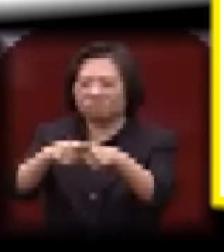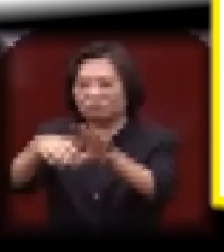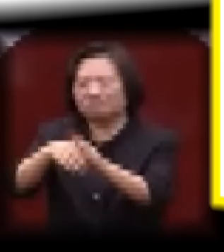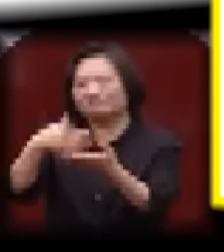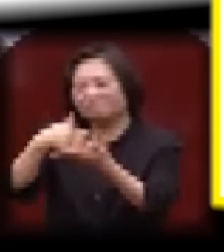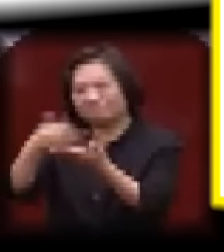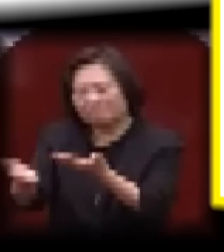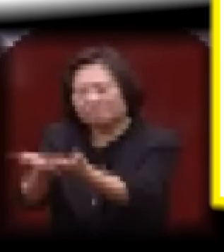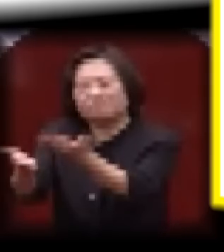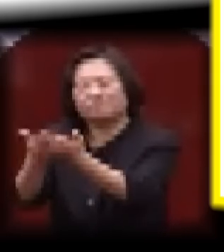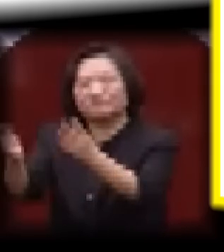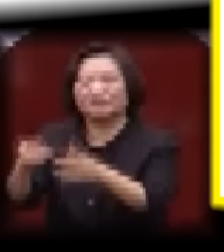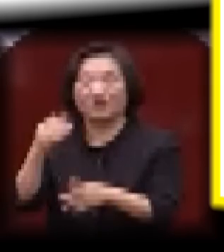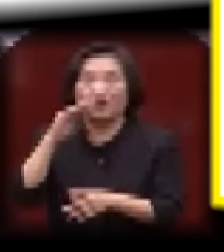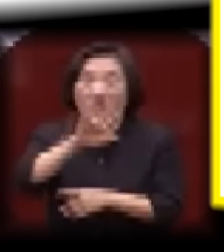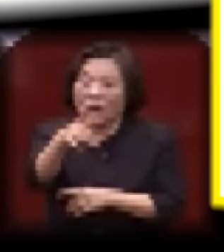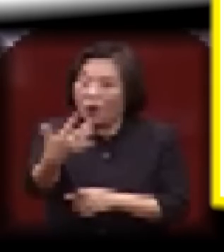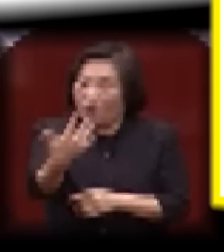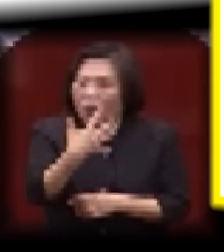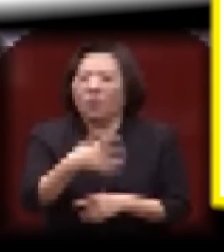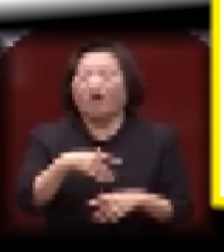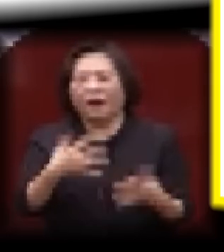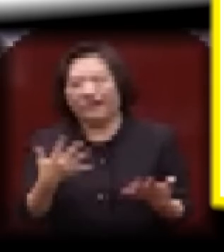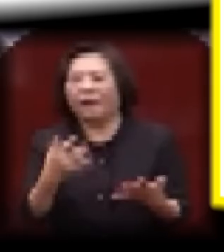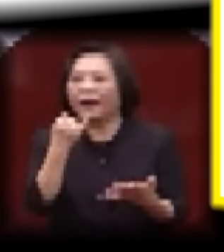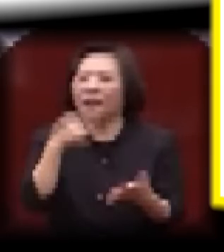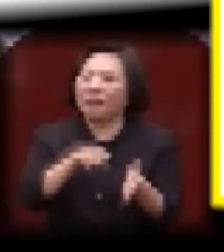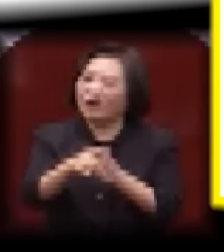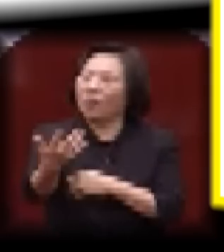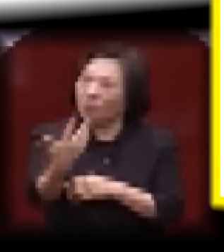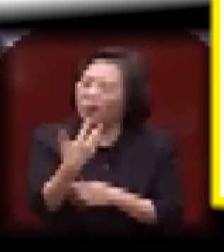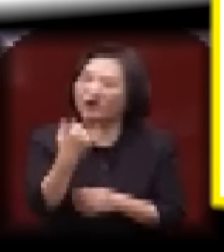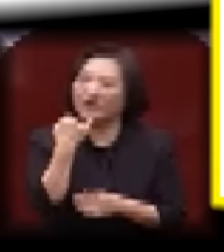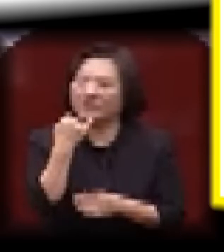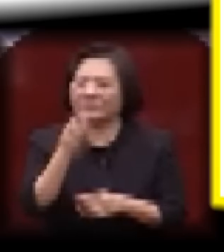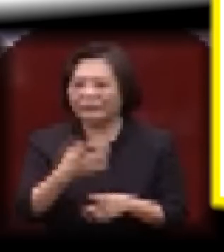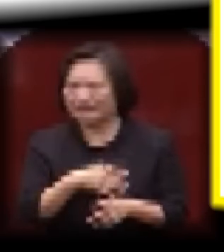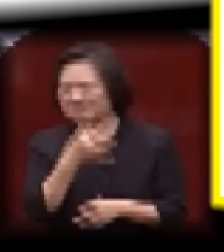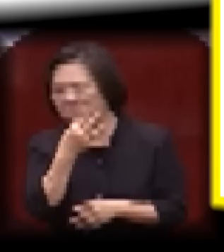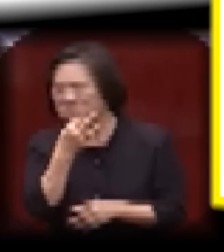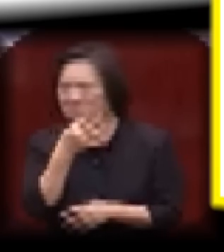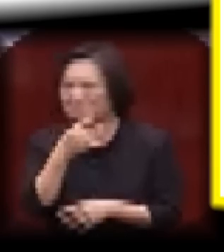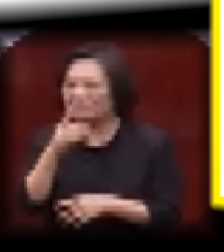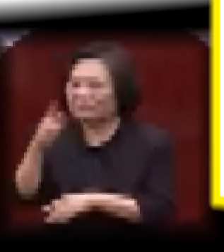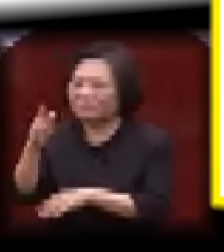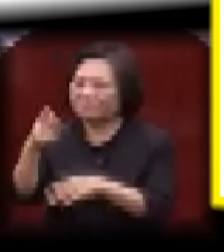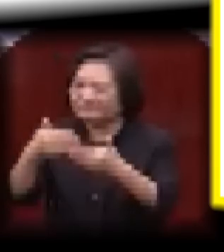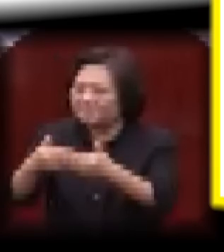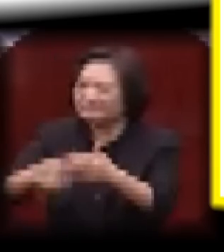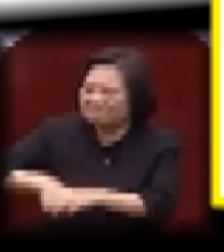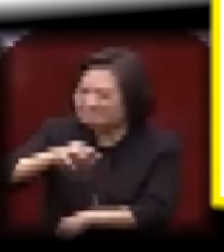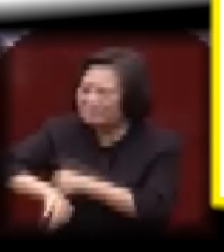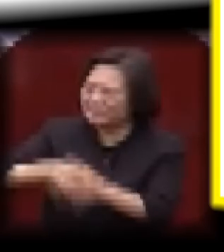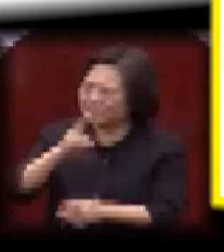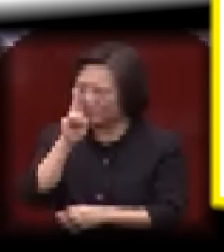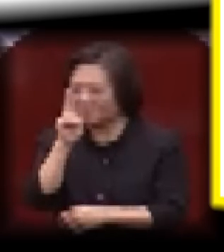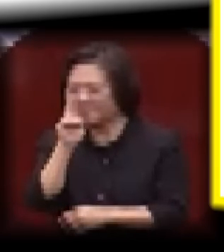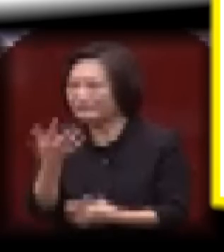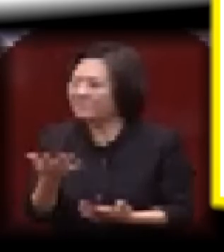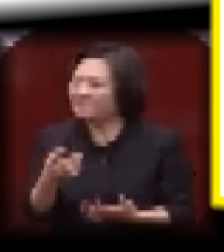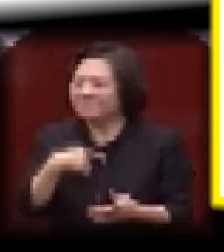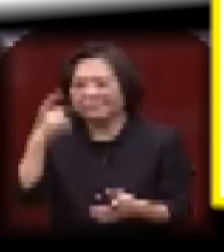题要问没有问题，但是能不能一次问完，为什么要问七次，这个就我就有抱怨。所以常常是这